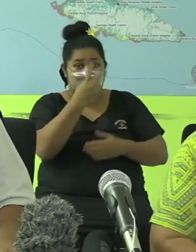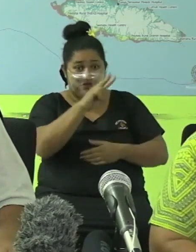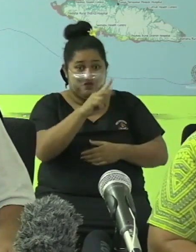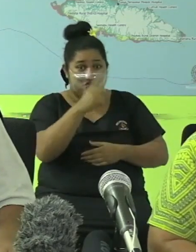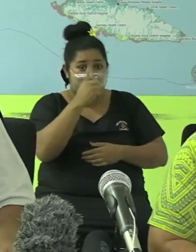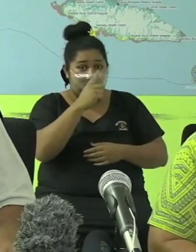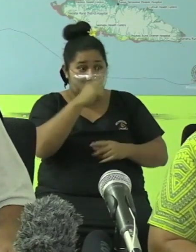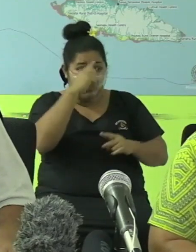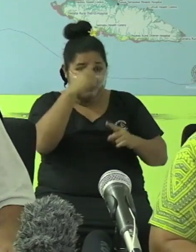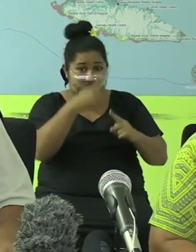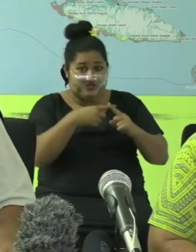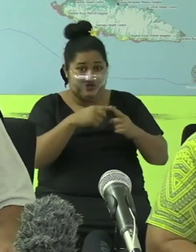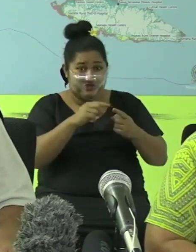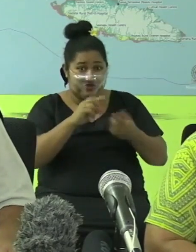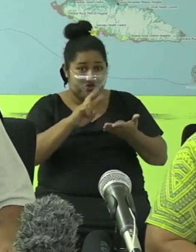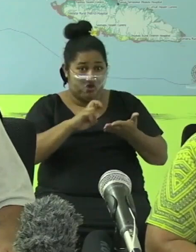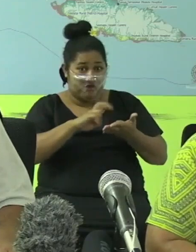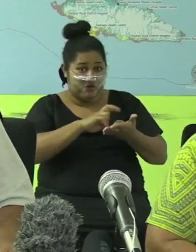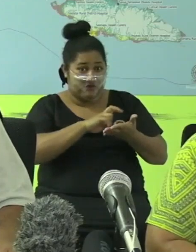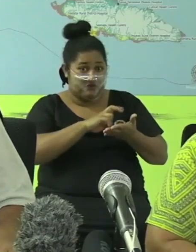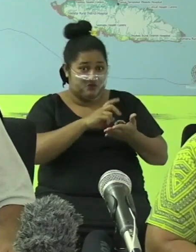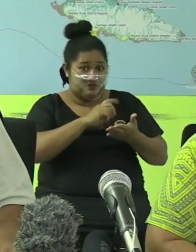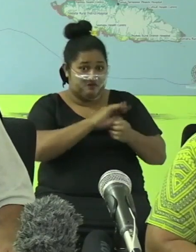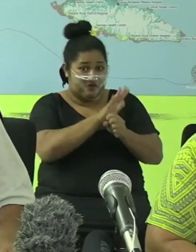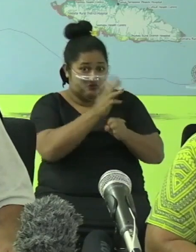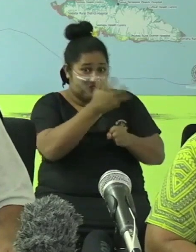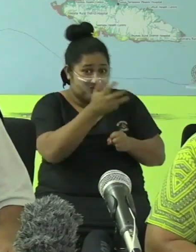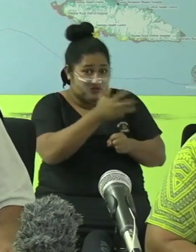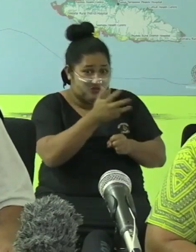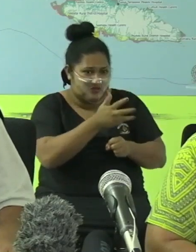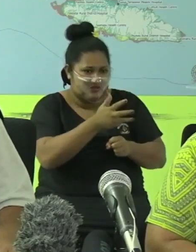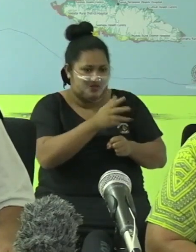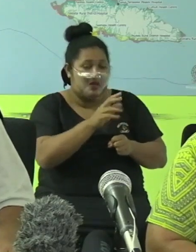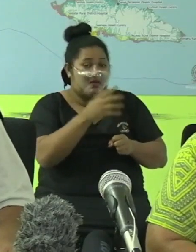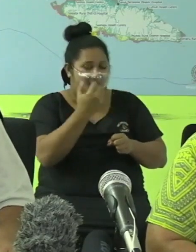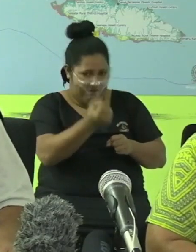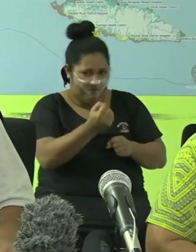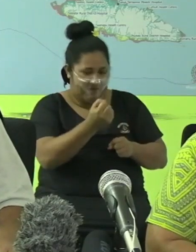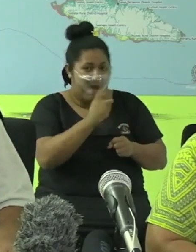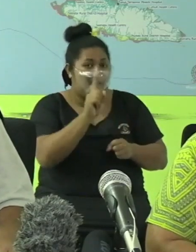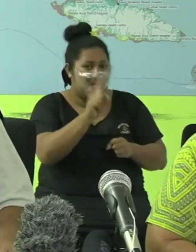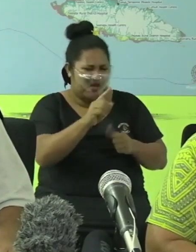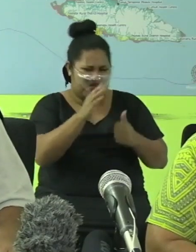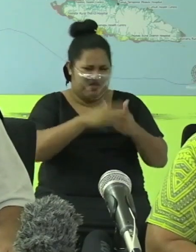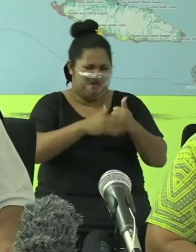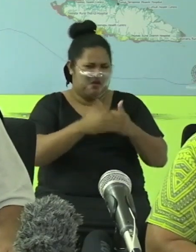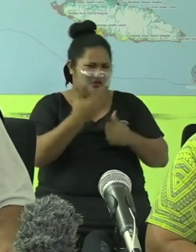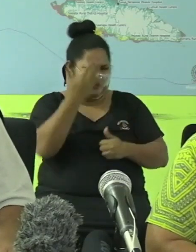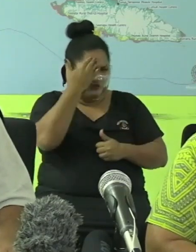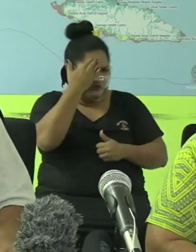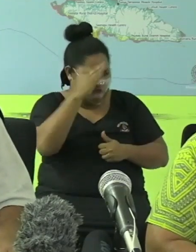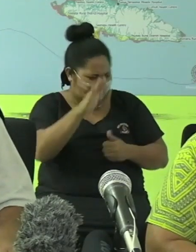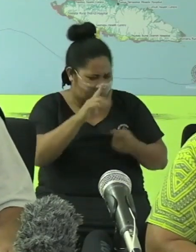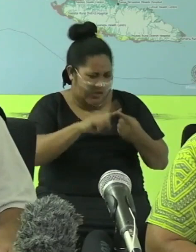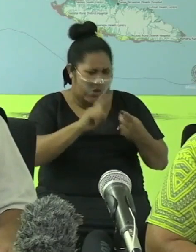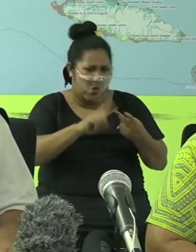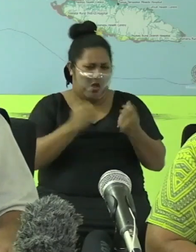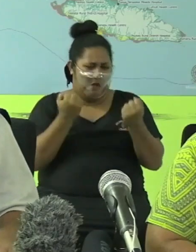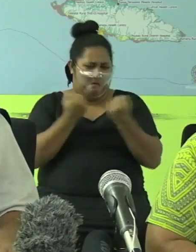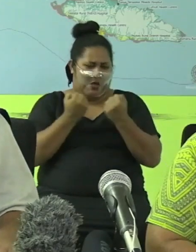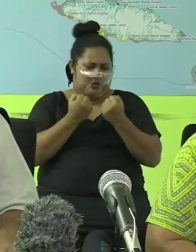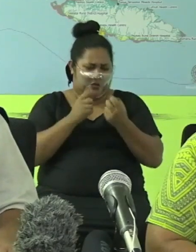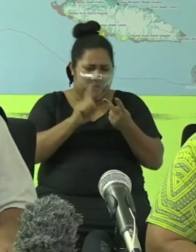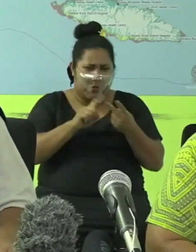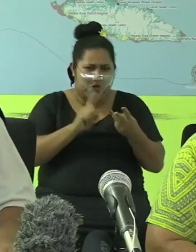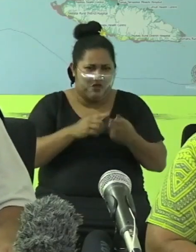e mai ai ni aunga o tinga aina ia pe fiva po oso le whaamarili pe